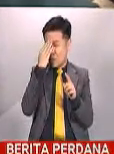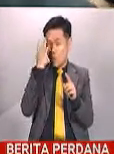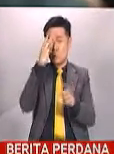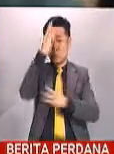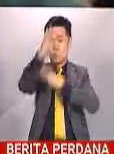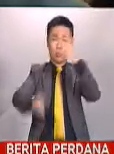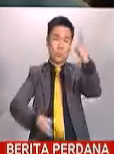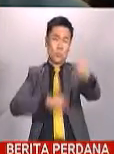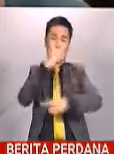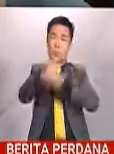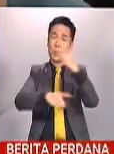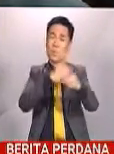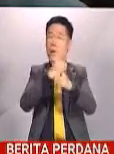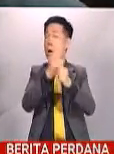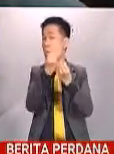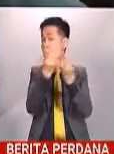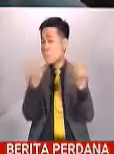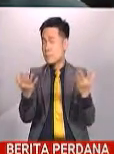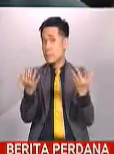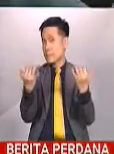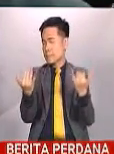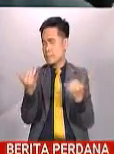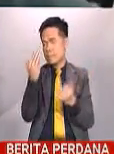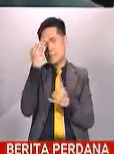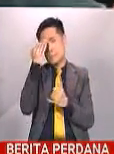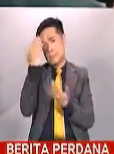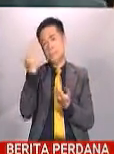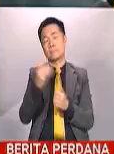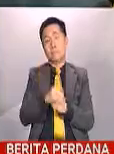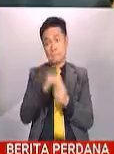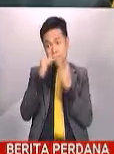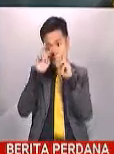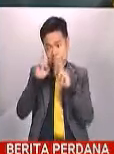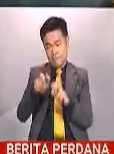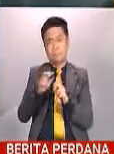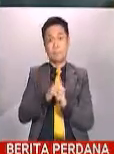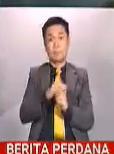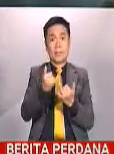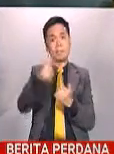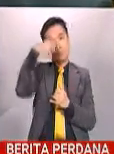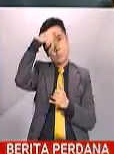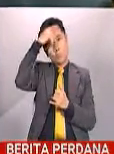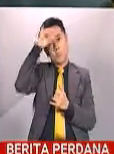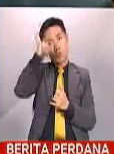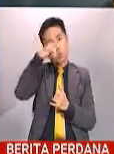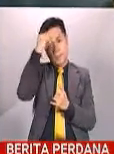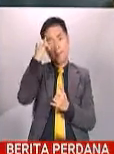world. Beliau menyatakannya kepada pemberita di Putrajaya.